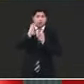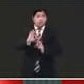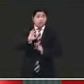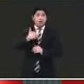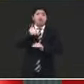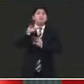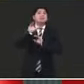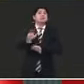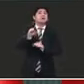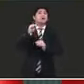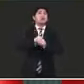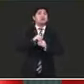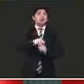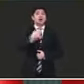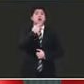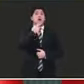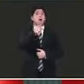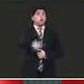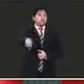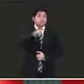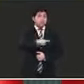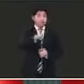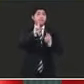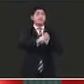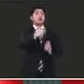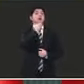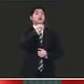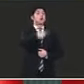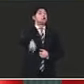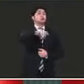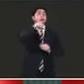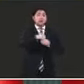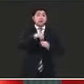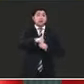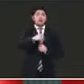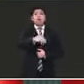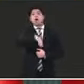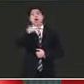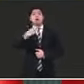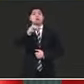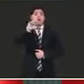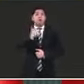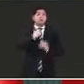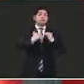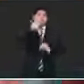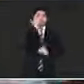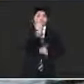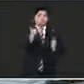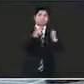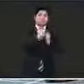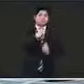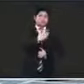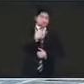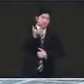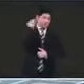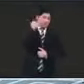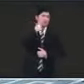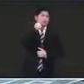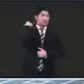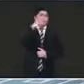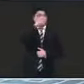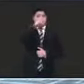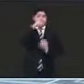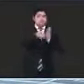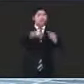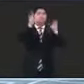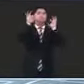desteklerimizde kadınlarımıza ve gençlerimize ayrı yer veriyoruz mesela geçtiğimiz yılın Mart